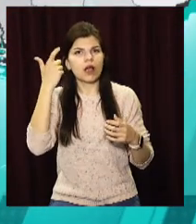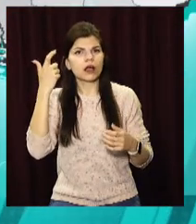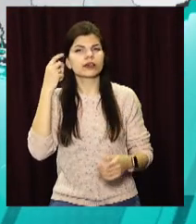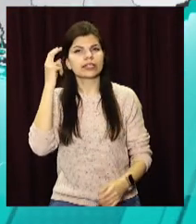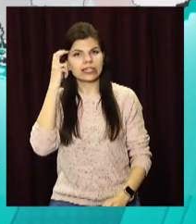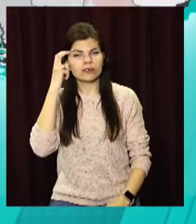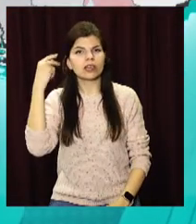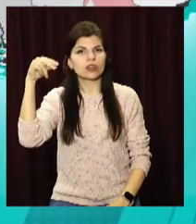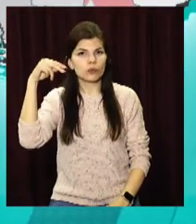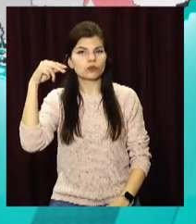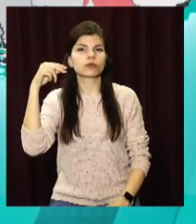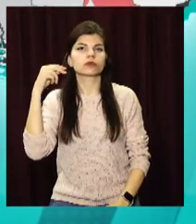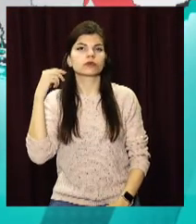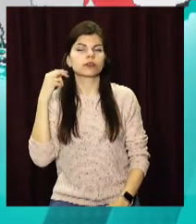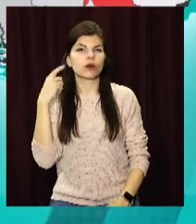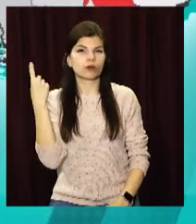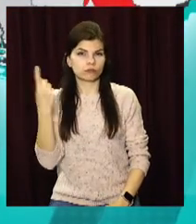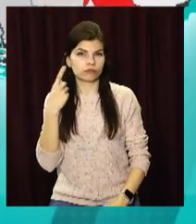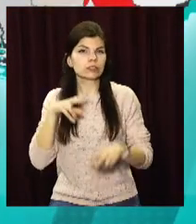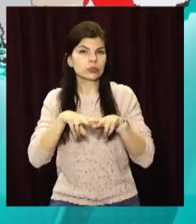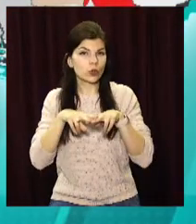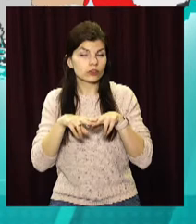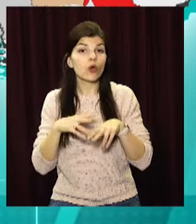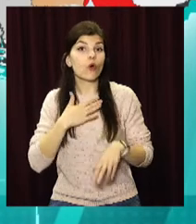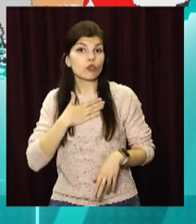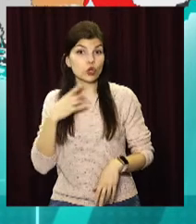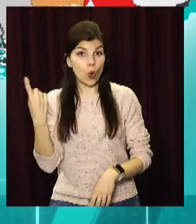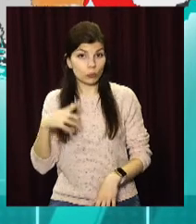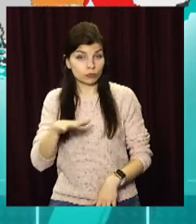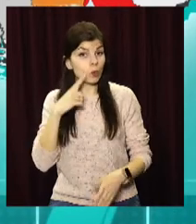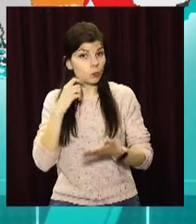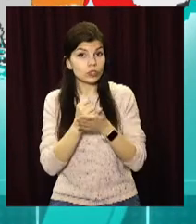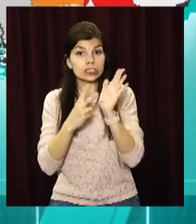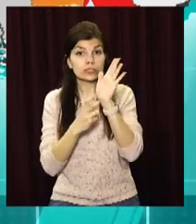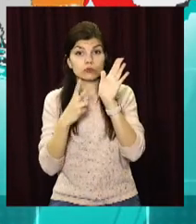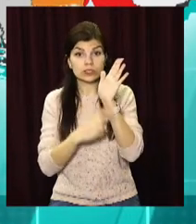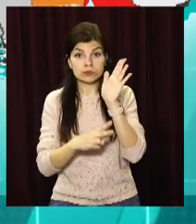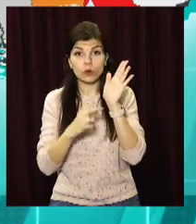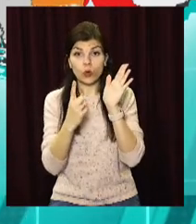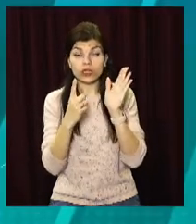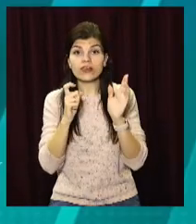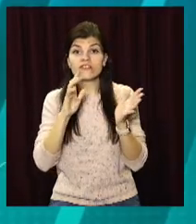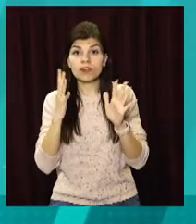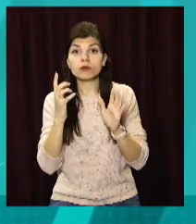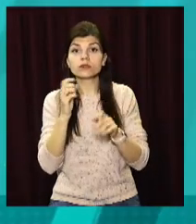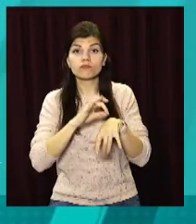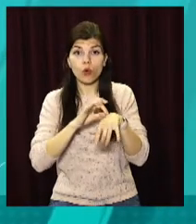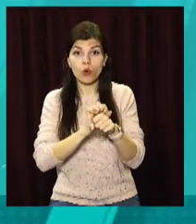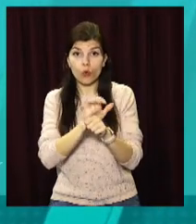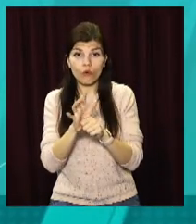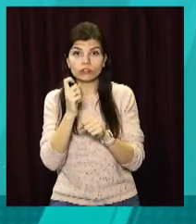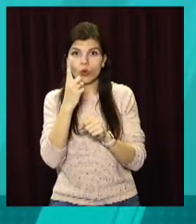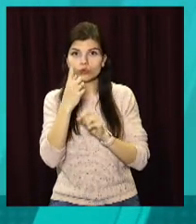Київській, Запорізькій, Дніпропетровській областях та столиці. У нашій області підтвердили 771 новий випадок захворювання на